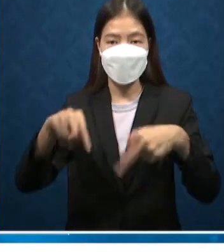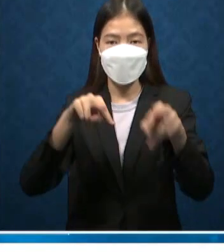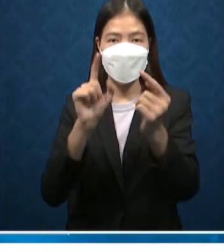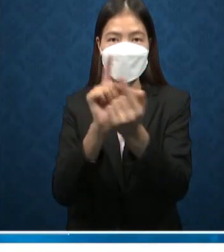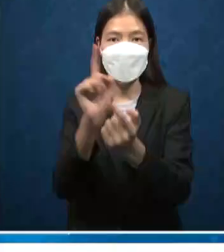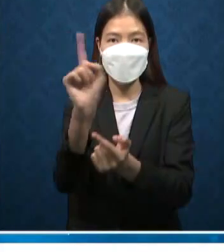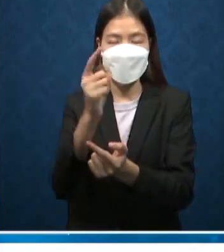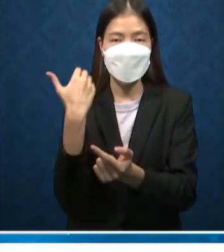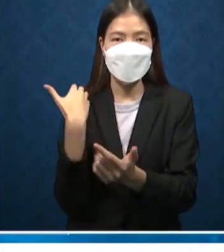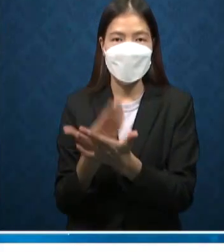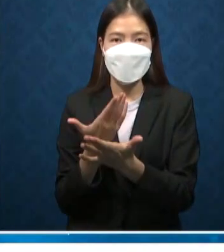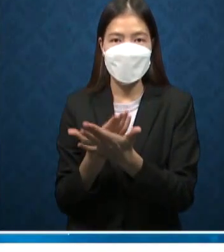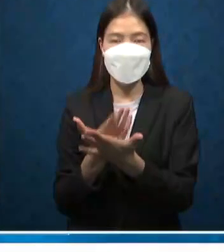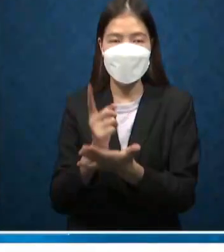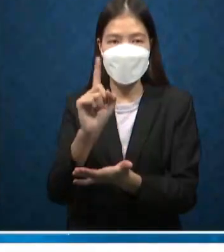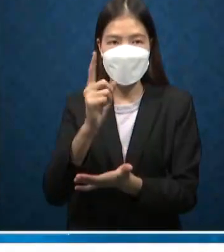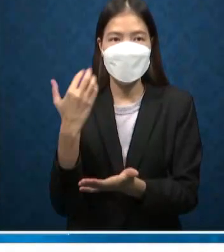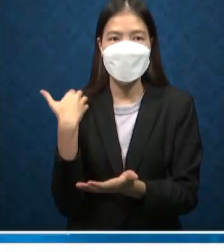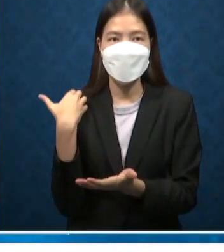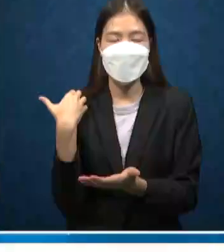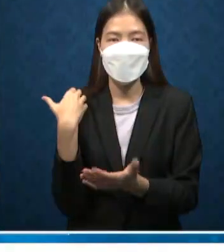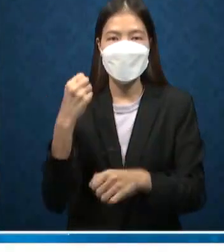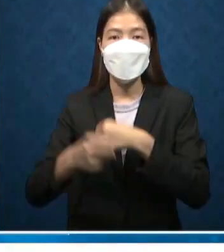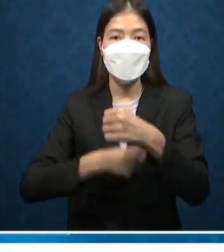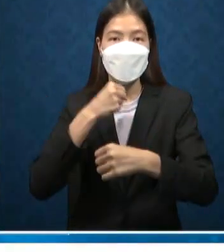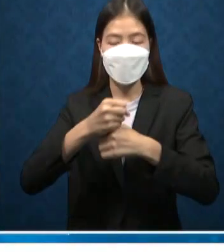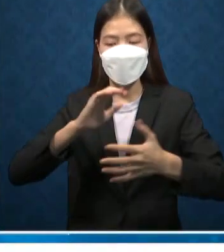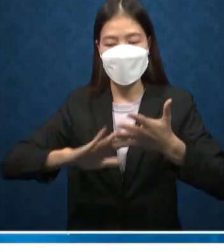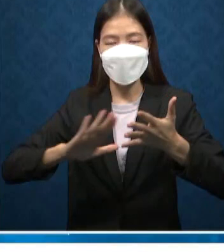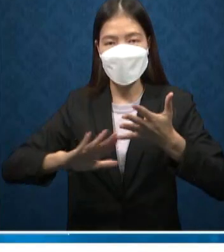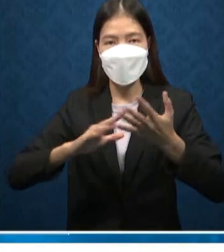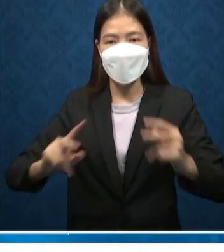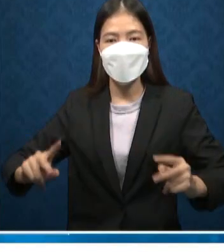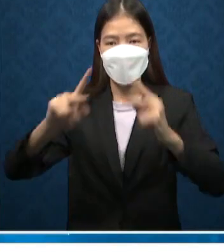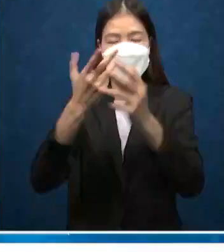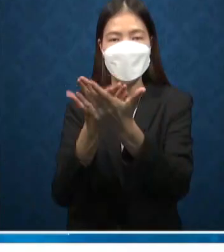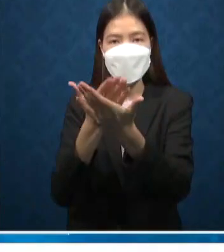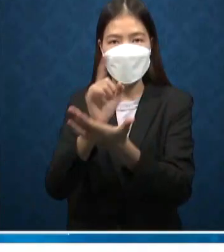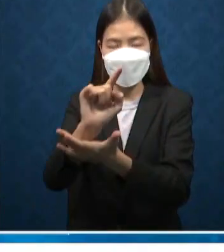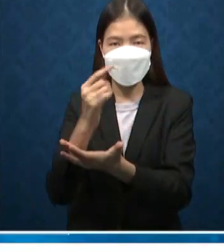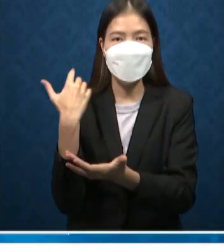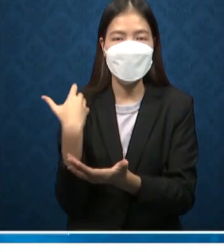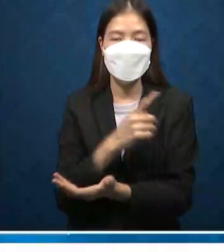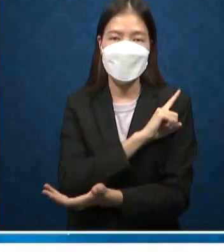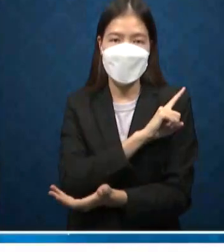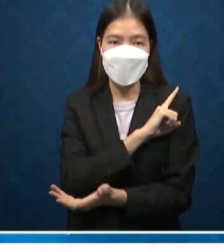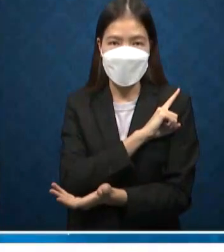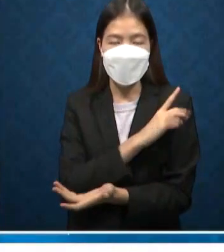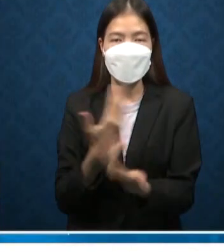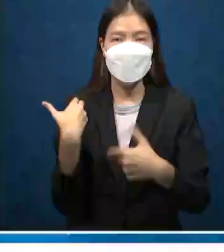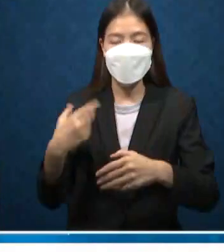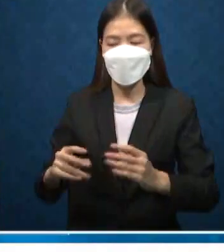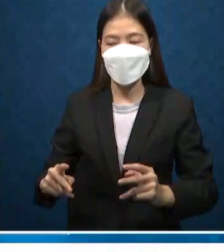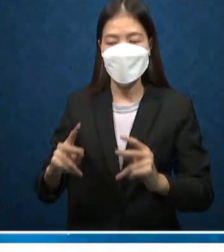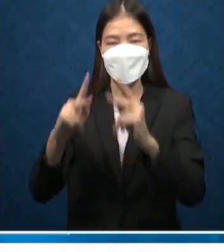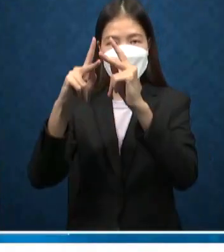ำเนินการดังกล่าวเนี่ยเกิดขึ้นเนื่องจากในช่วงปลายปีงบประมาณเนี่ยส่วนคลังในฐานะที่เป็นหน่วยงานที่รับผิดชอบโดยกรมชีกลางเนี่ยนะ